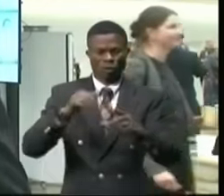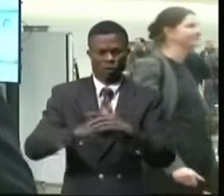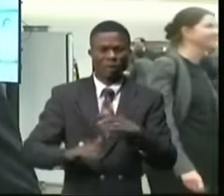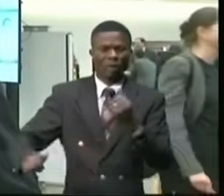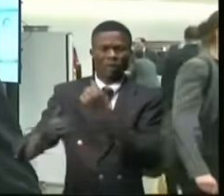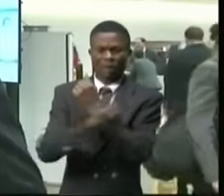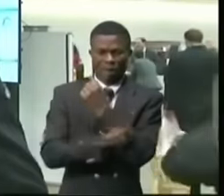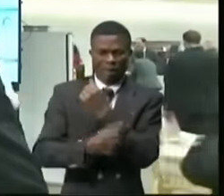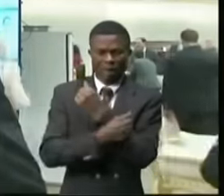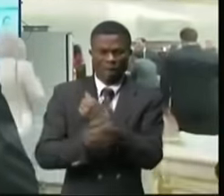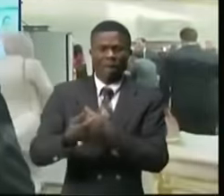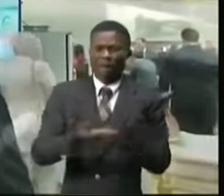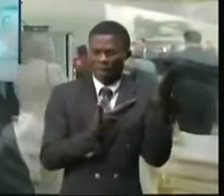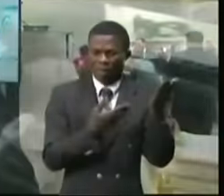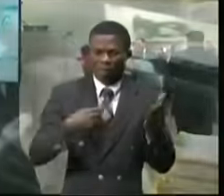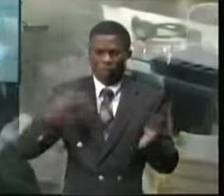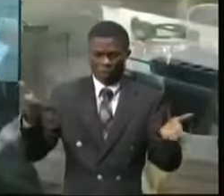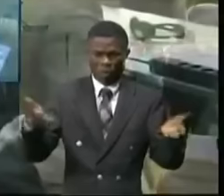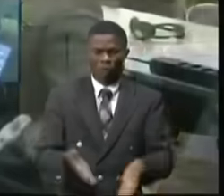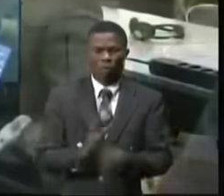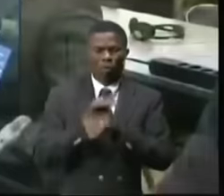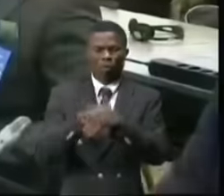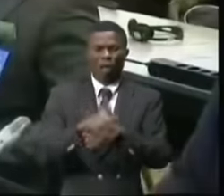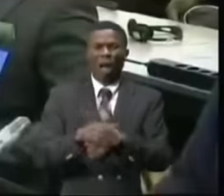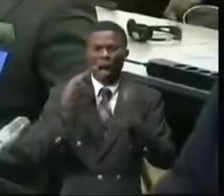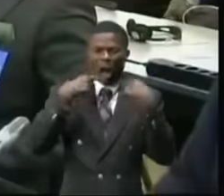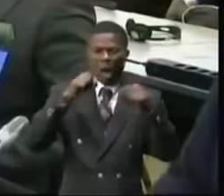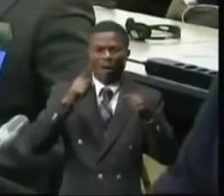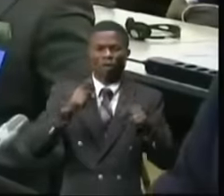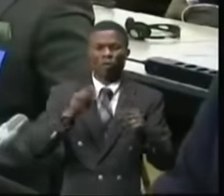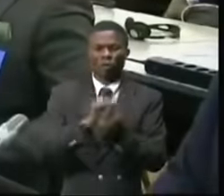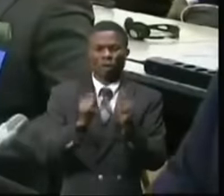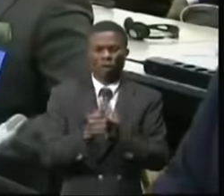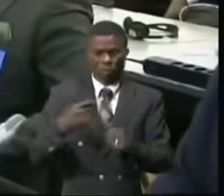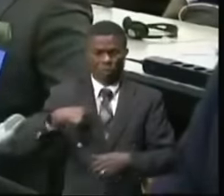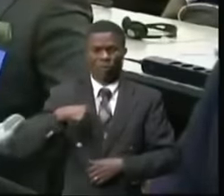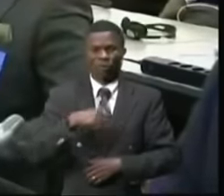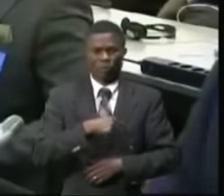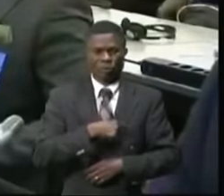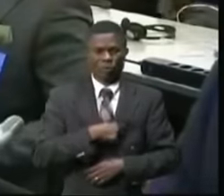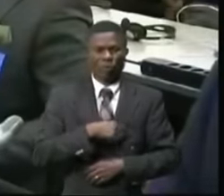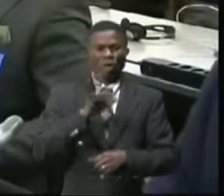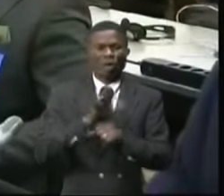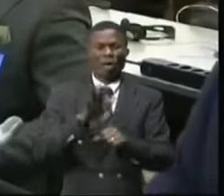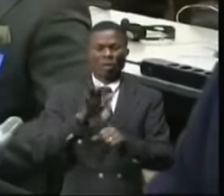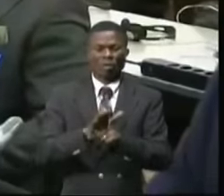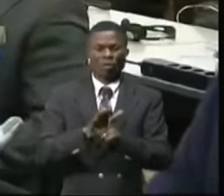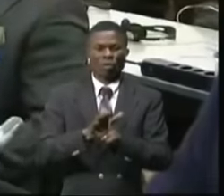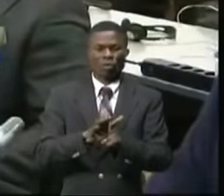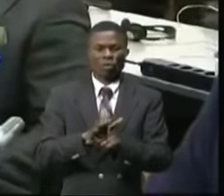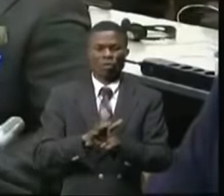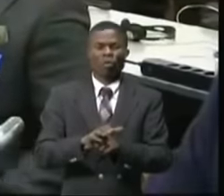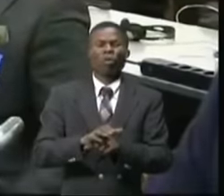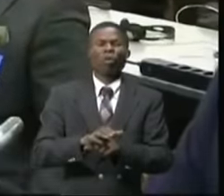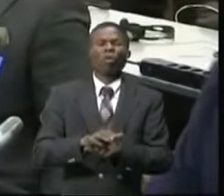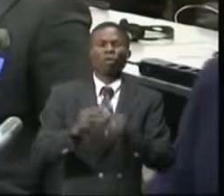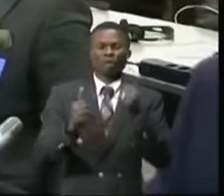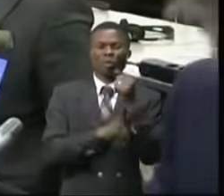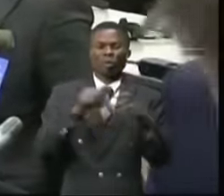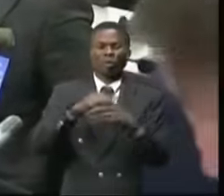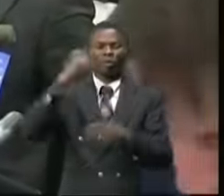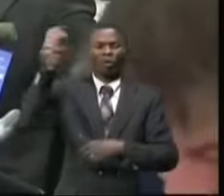très important pour que nous soyons là, associer notre voix à plusieurs voix du monde